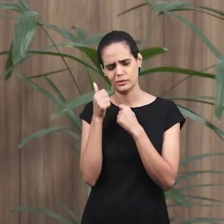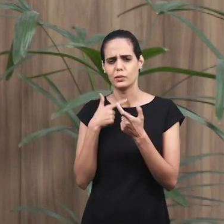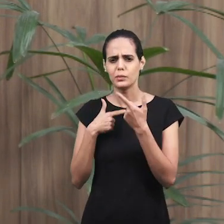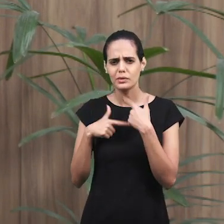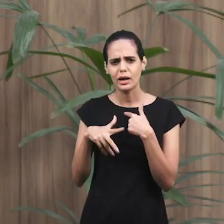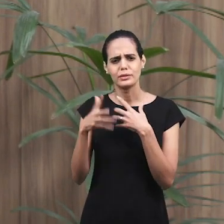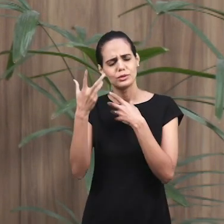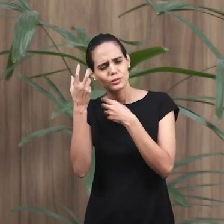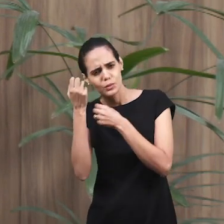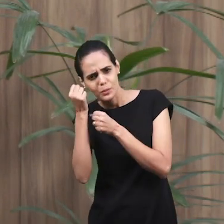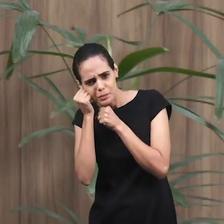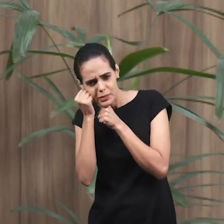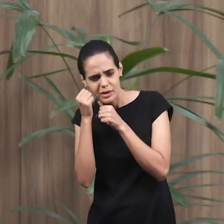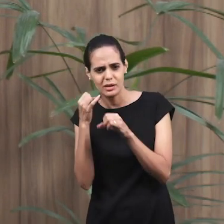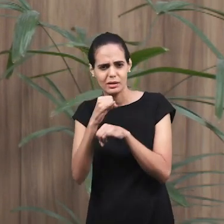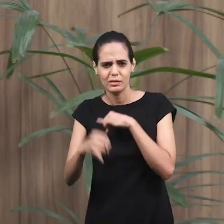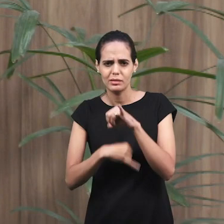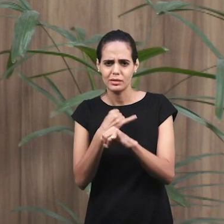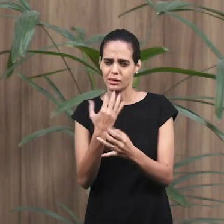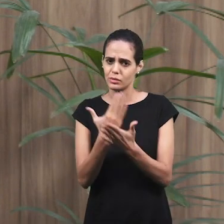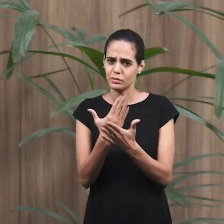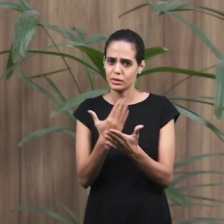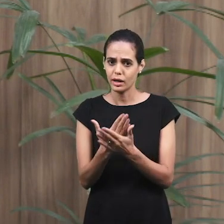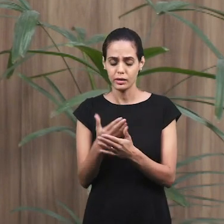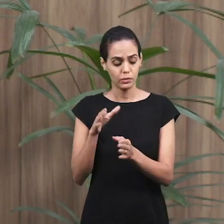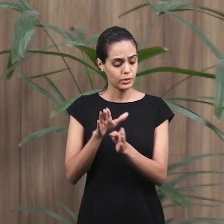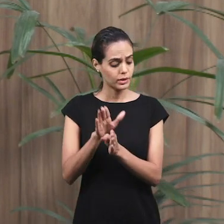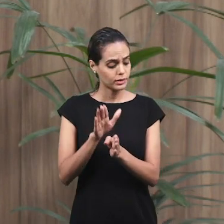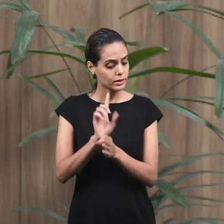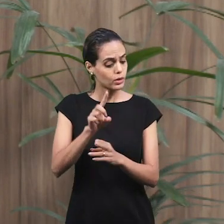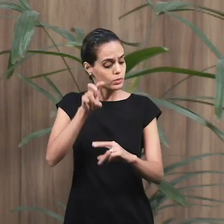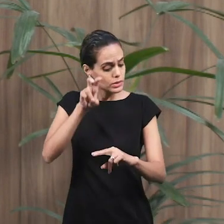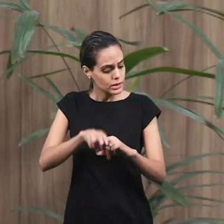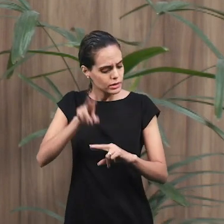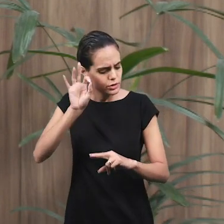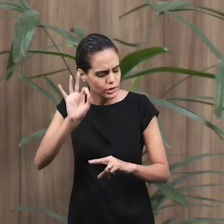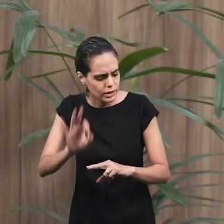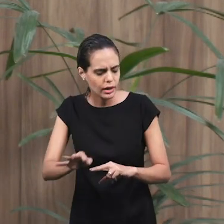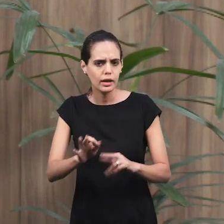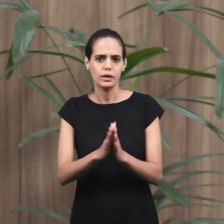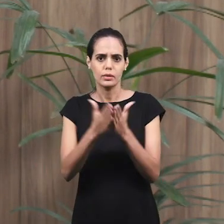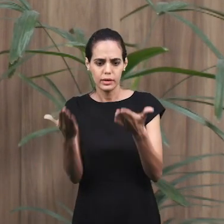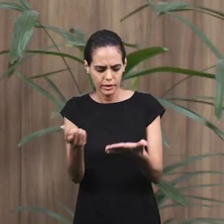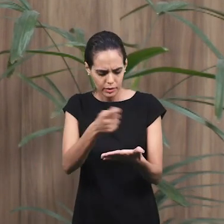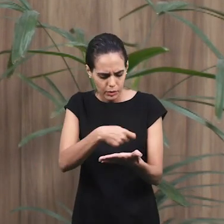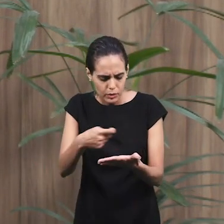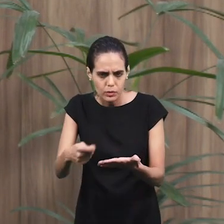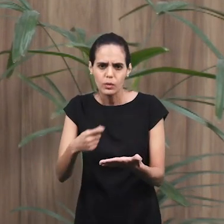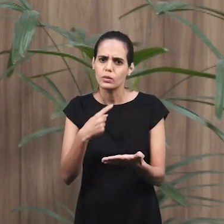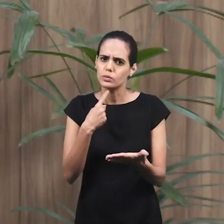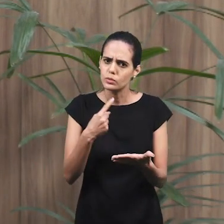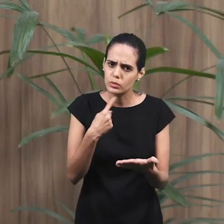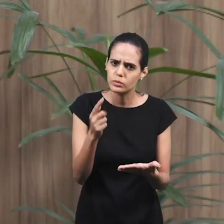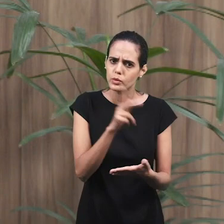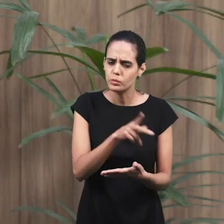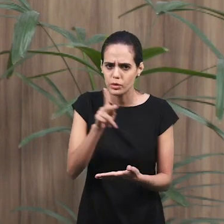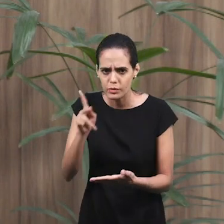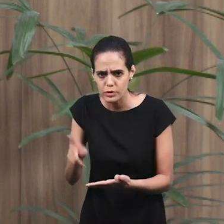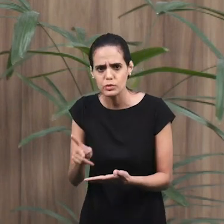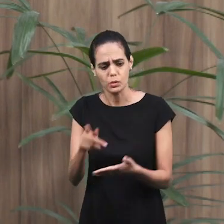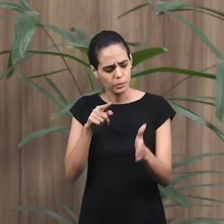caméra ouverte, participer dans les chats et parler aux professeurs et enlever des doutes. Une autre